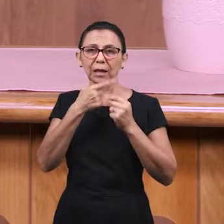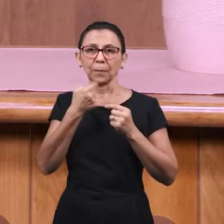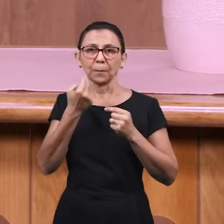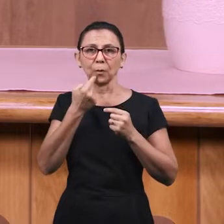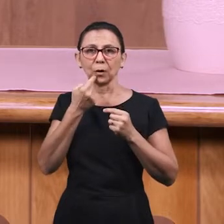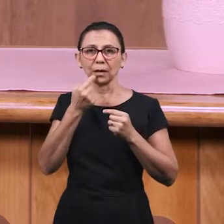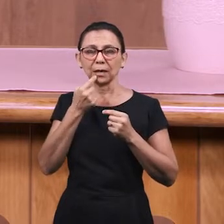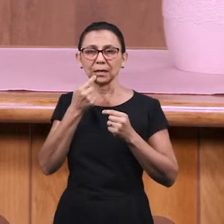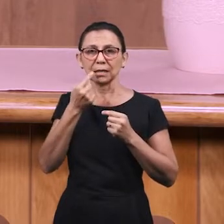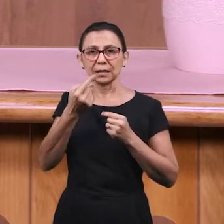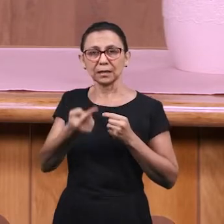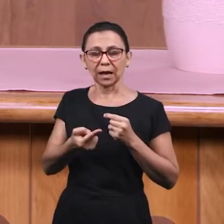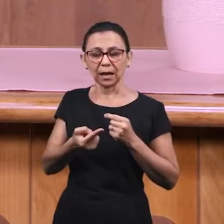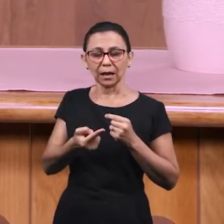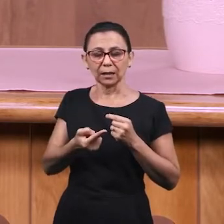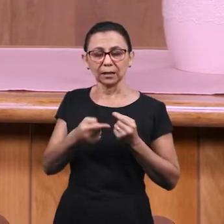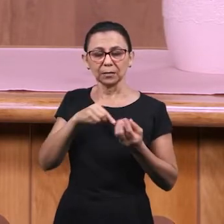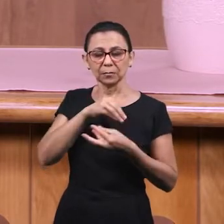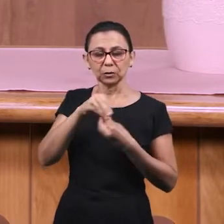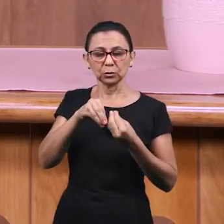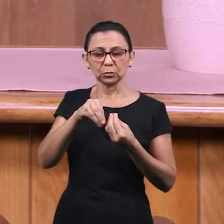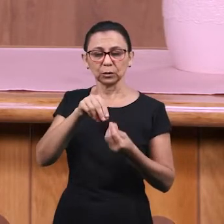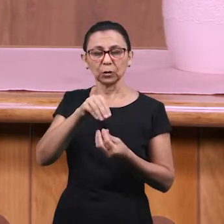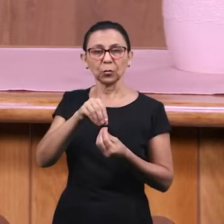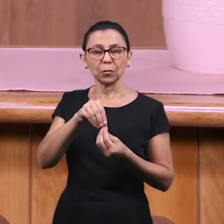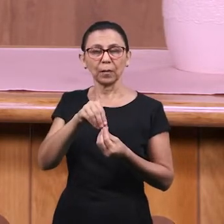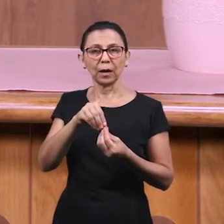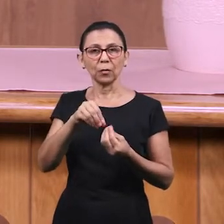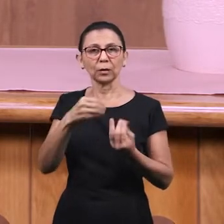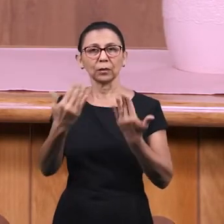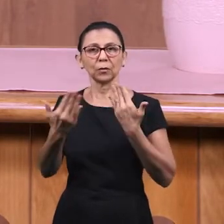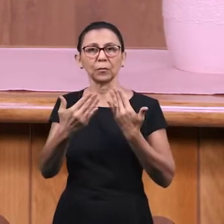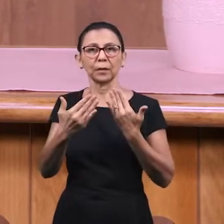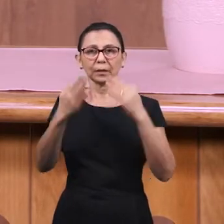что исходит, проходит через средство,